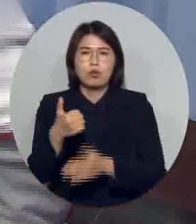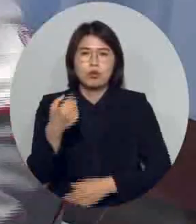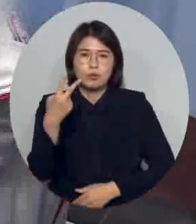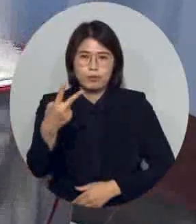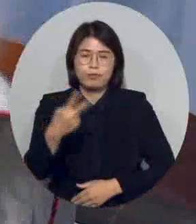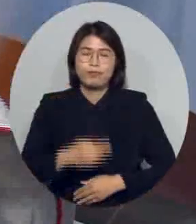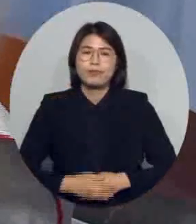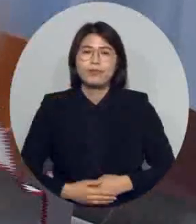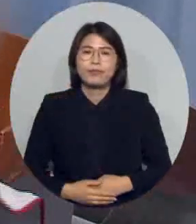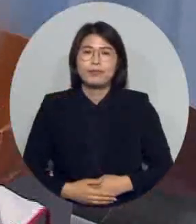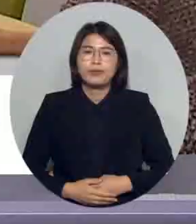나왔습니다